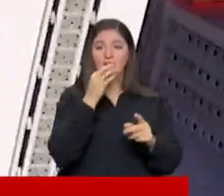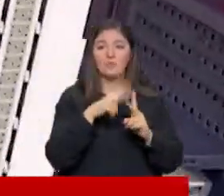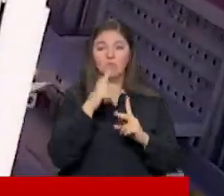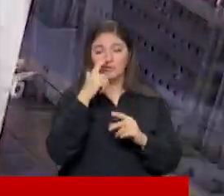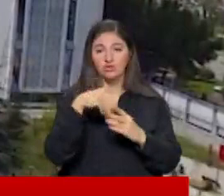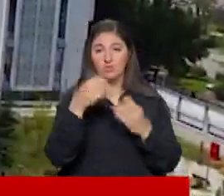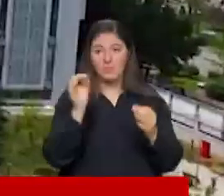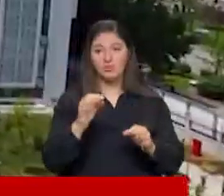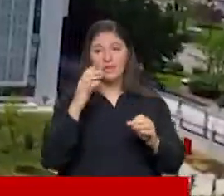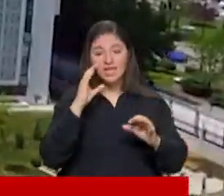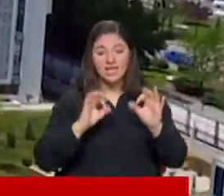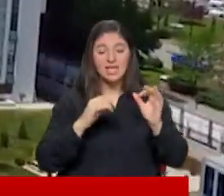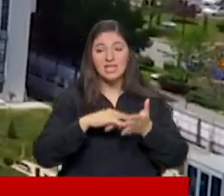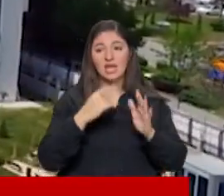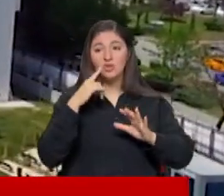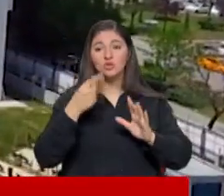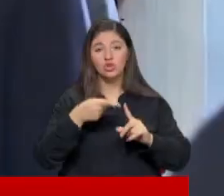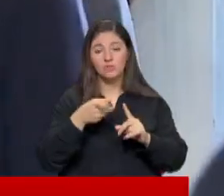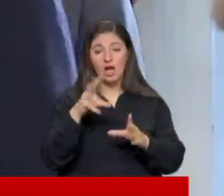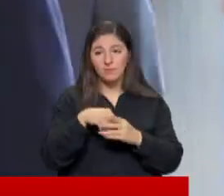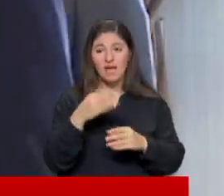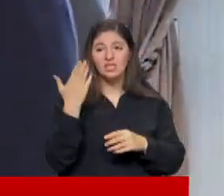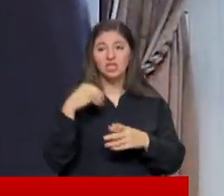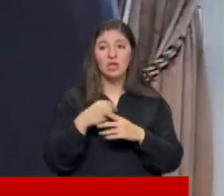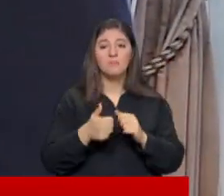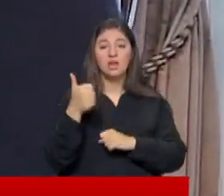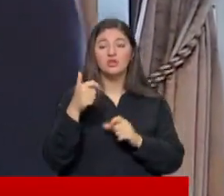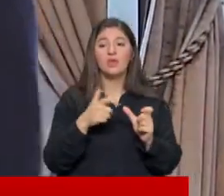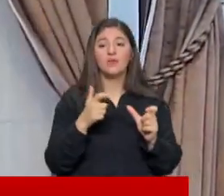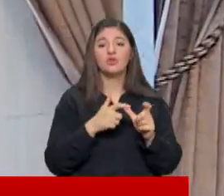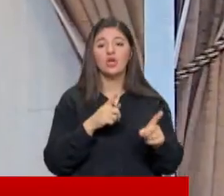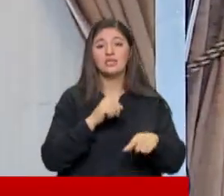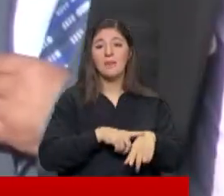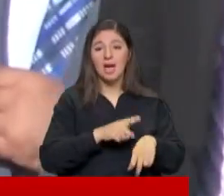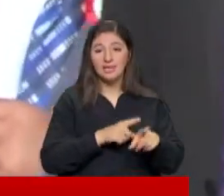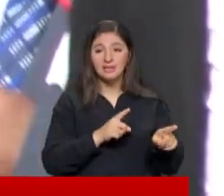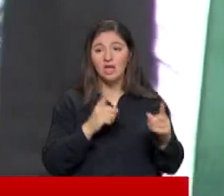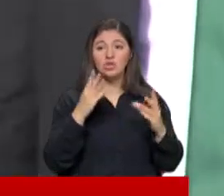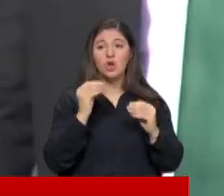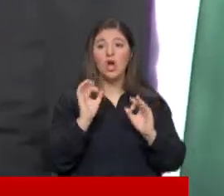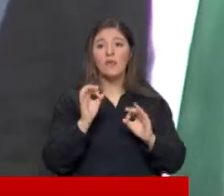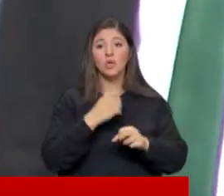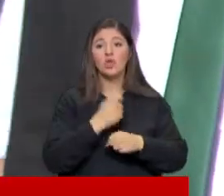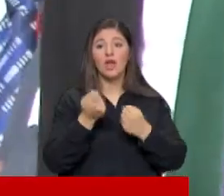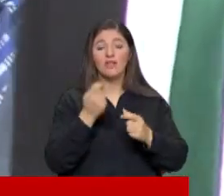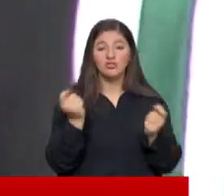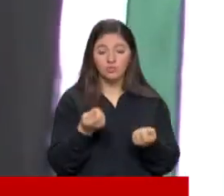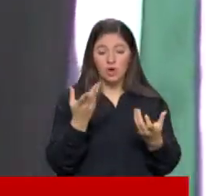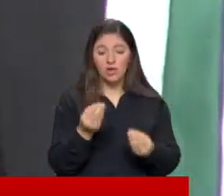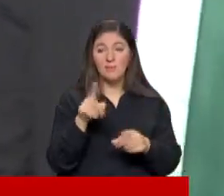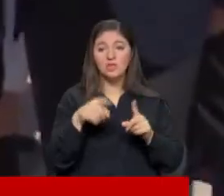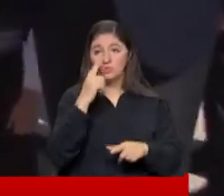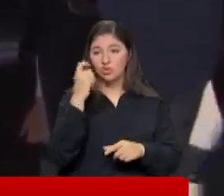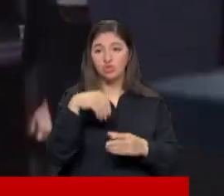Müdürlüğünde başlatılan idari soruşturma kapsamında eski İçişleri Bakanı Süleyman Soylu döneminde çok kritik görevlerde bulunan bazı